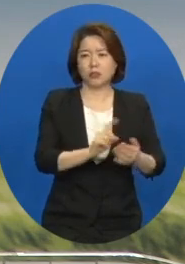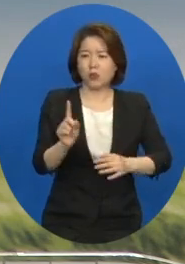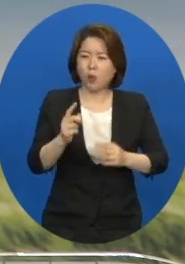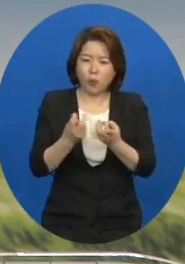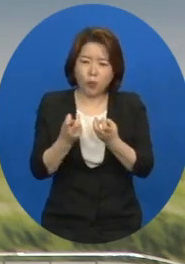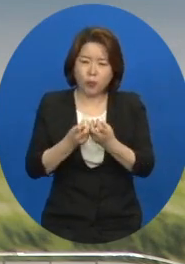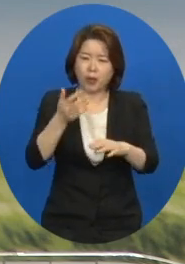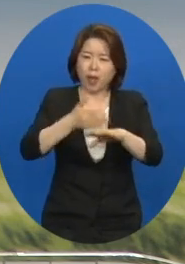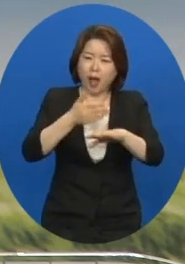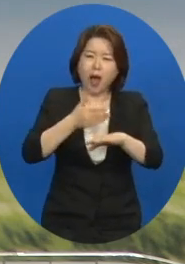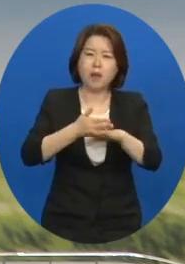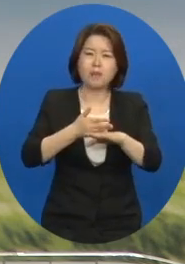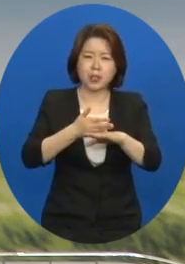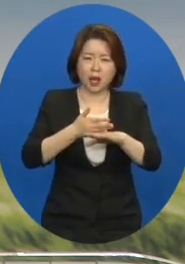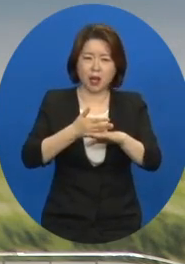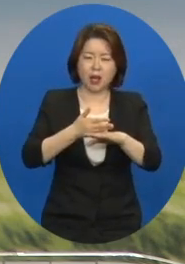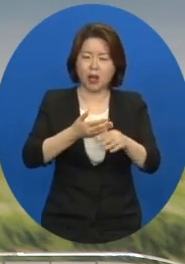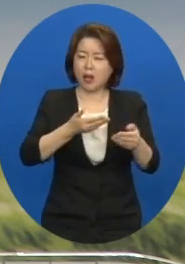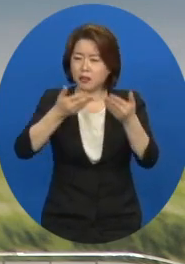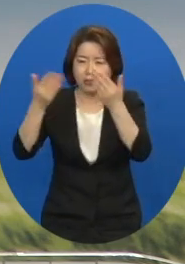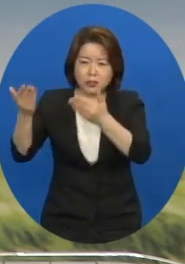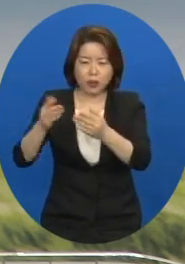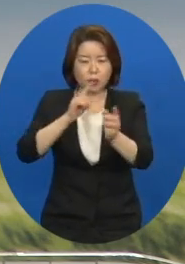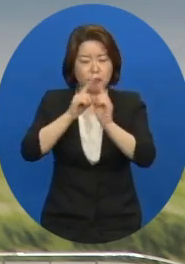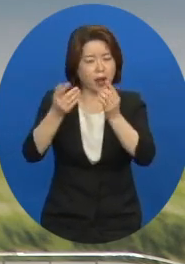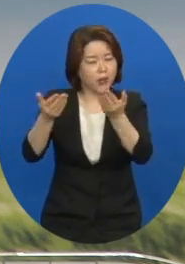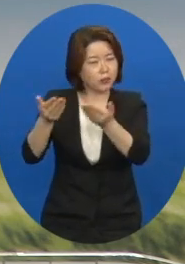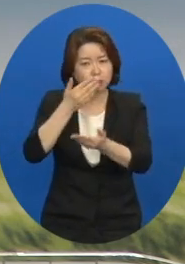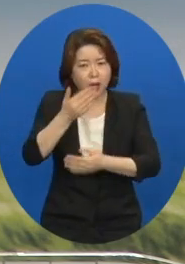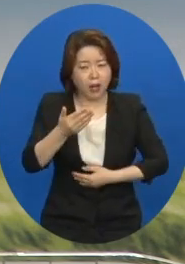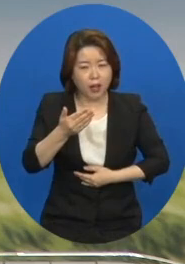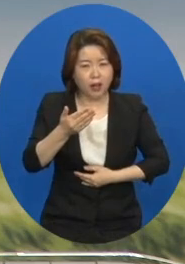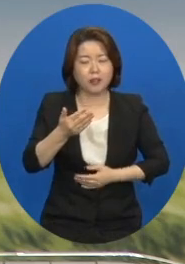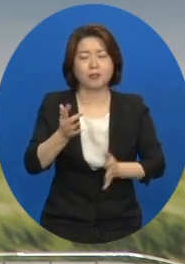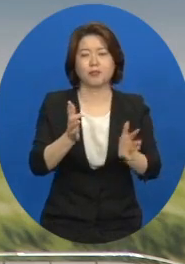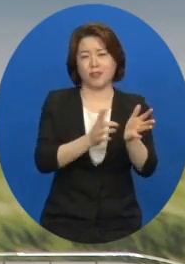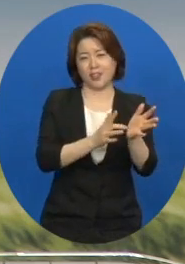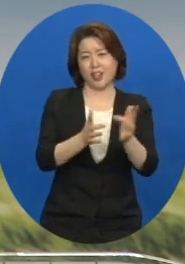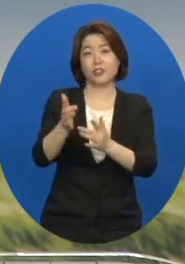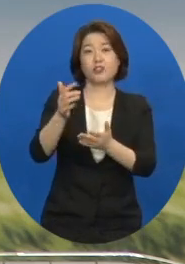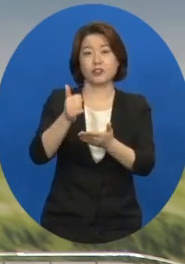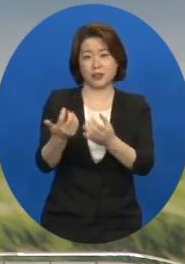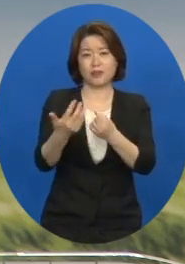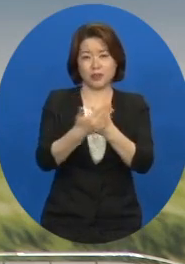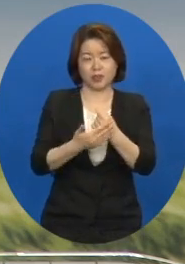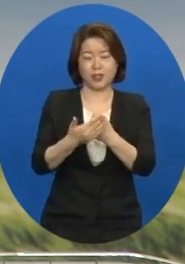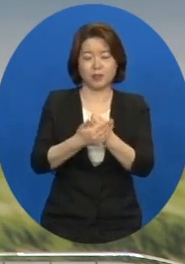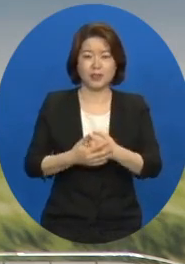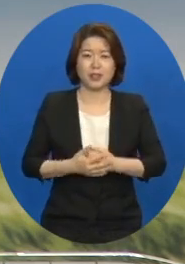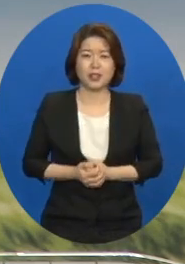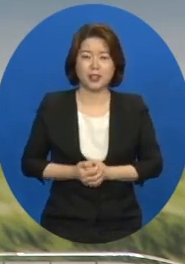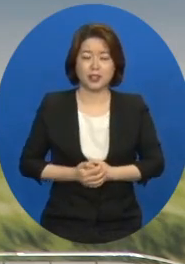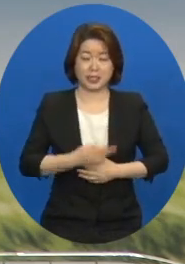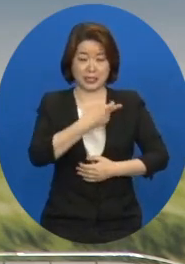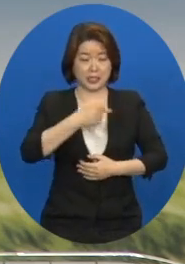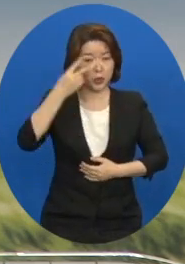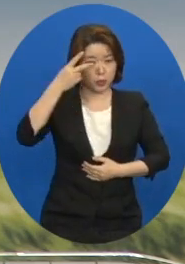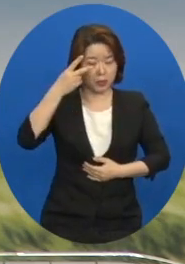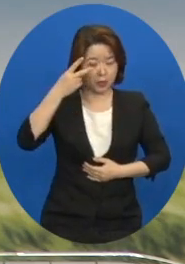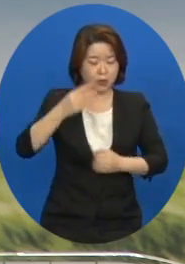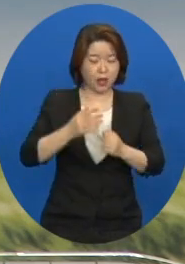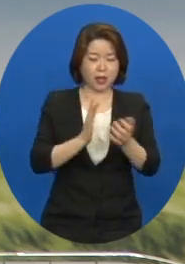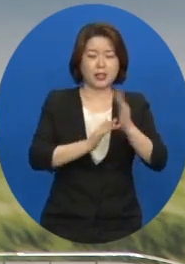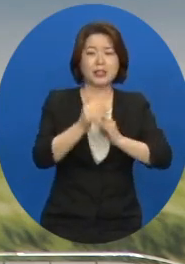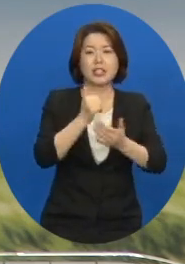그렇게 감사하며 감사하라고 할 수 있을까요? 예수님 때문이에요. 사도 바울과 예수님이 함께